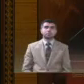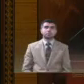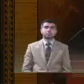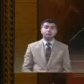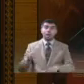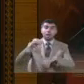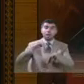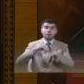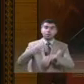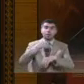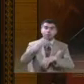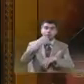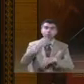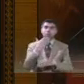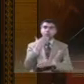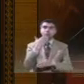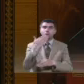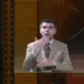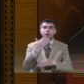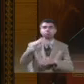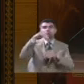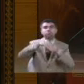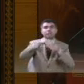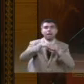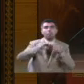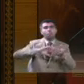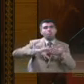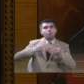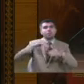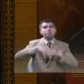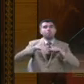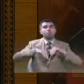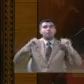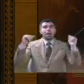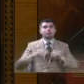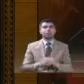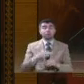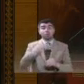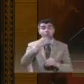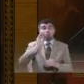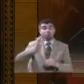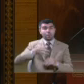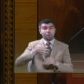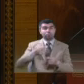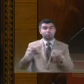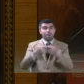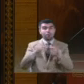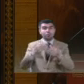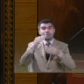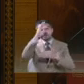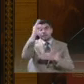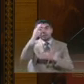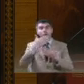أود في البداية أن أشكر فرق ومجموعة الأغلبية على طرح هذا الموضوع المهم المتعلق بسياسة